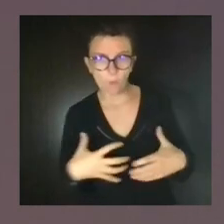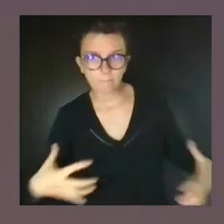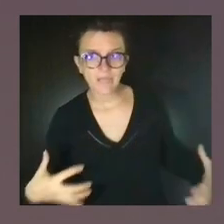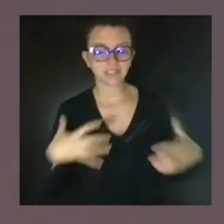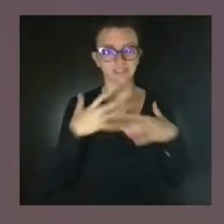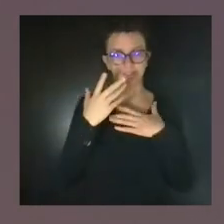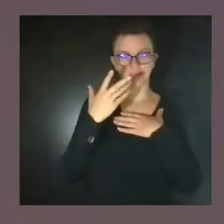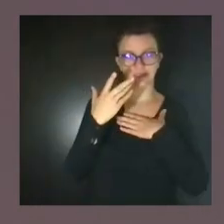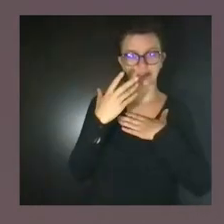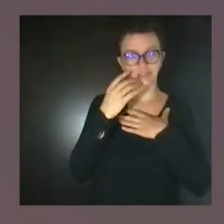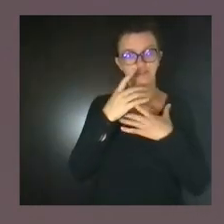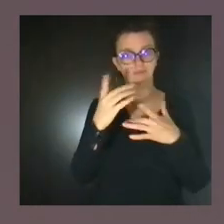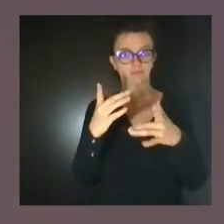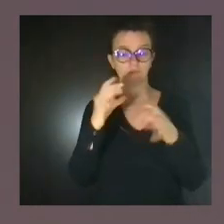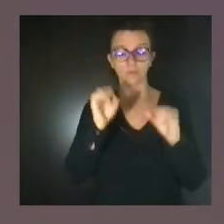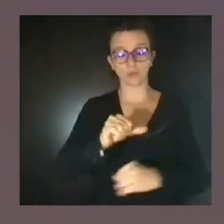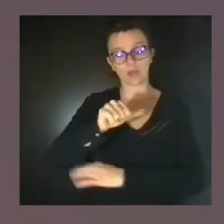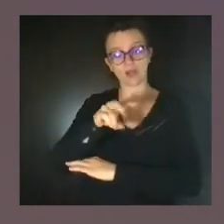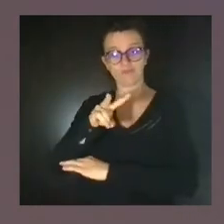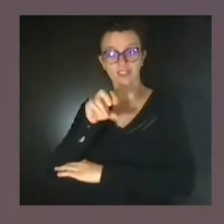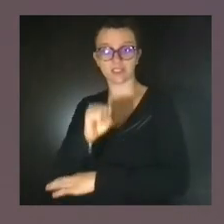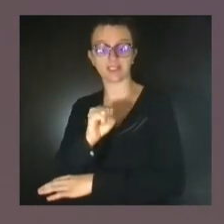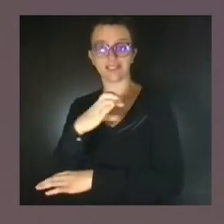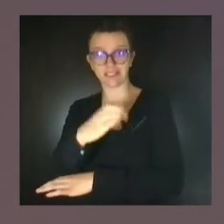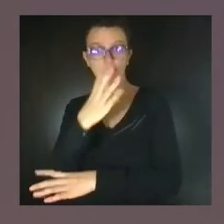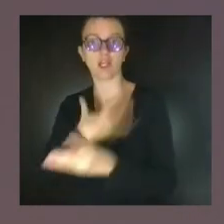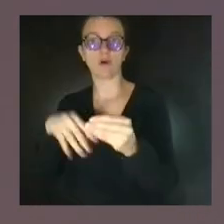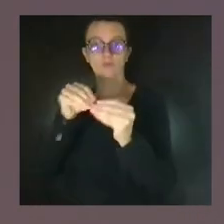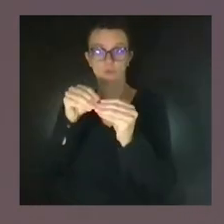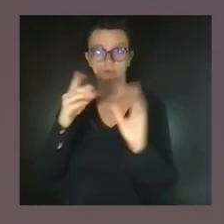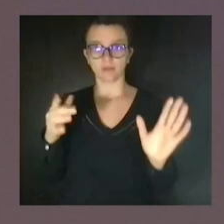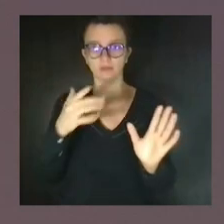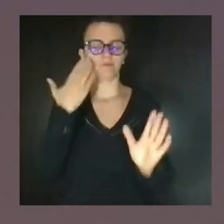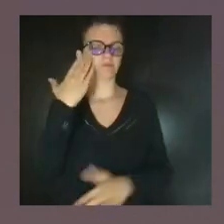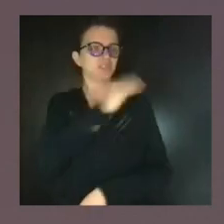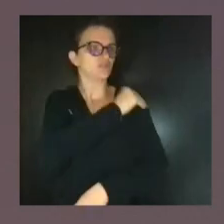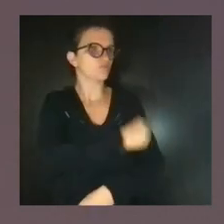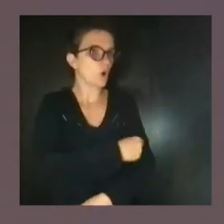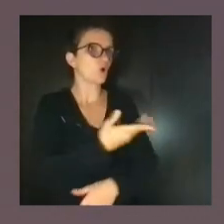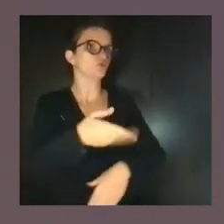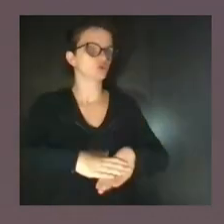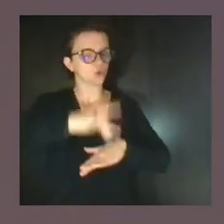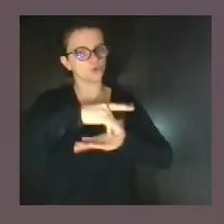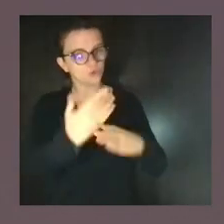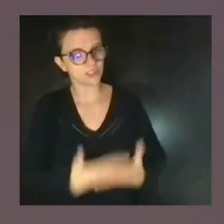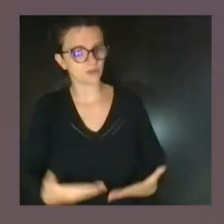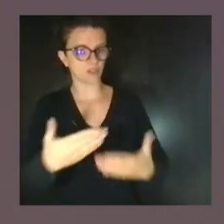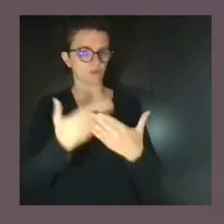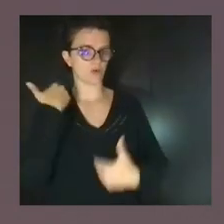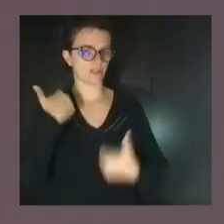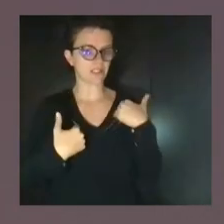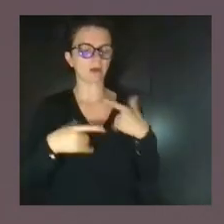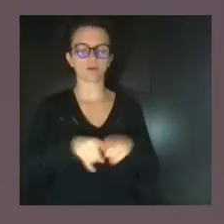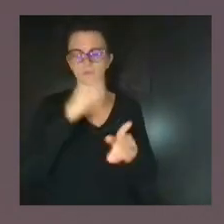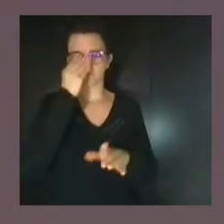cérébral. Et donc, la notion de faire du sport quand on est en situation de handicap et qui est assez intuitive dans